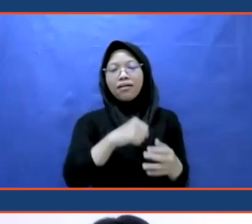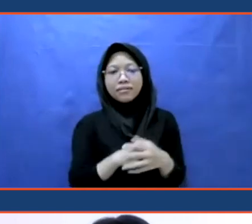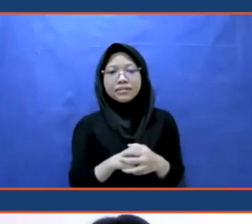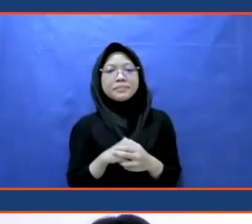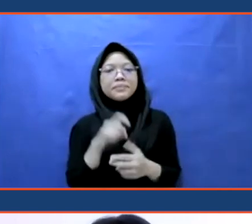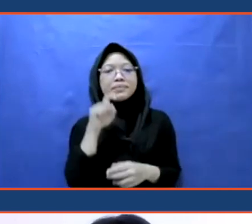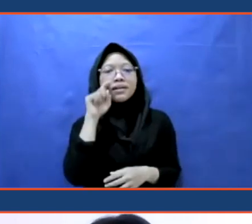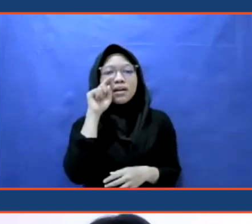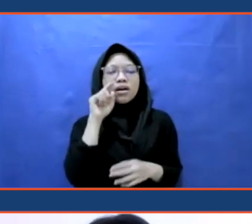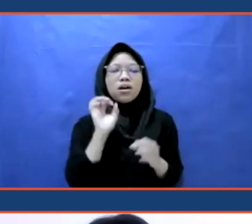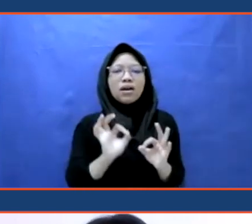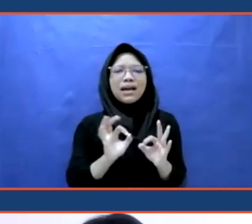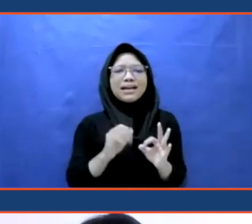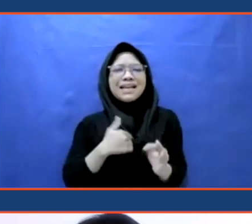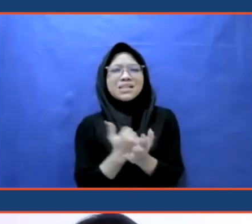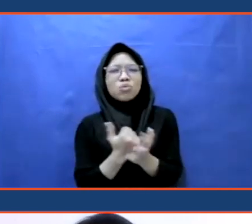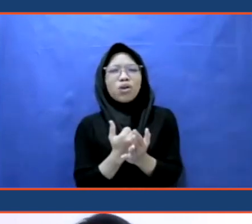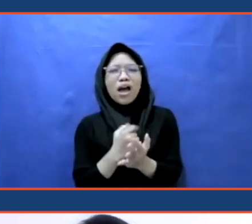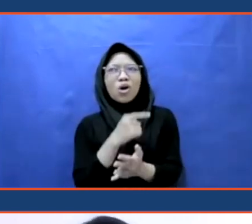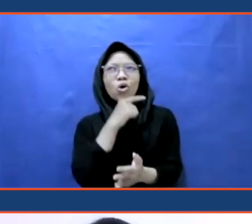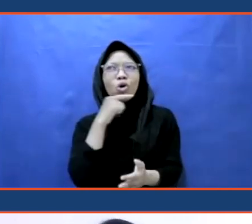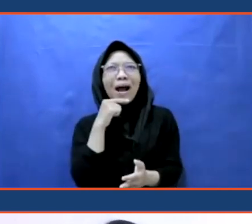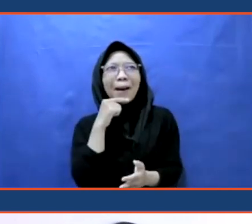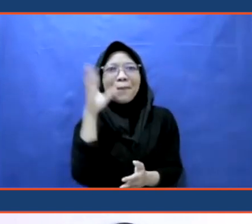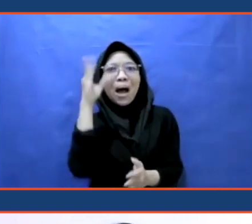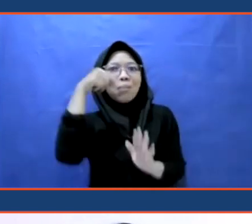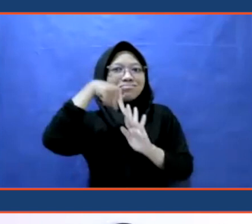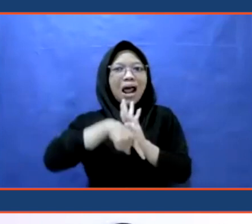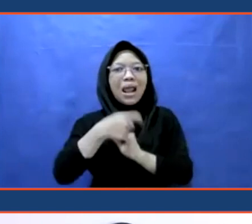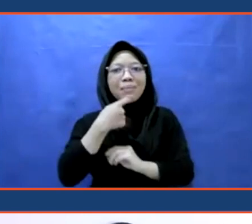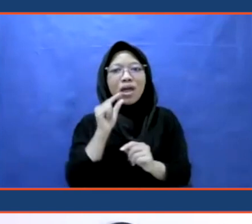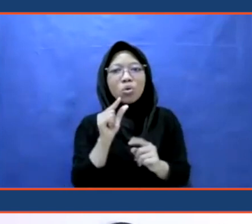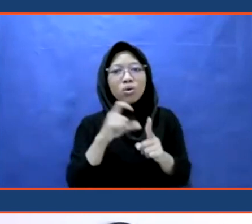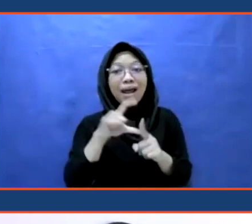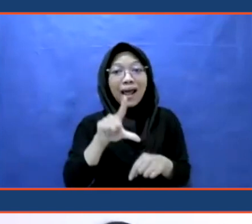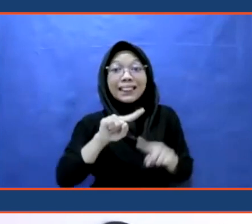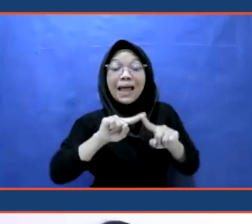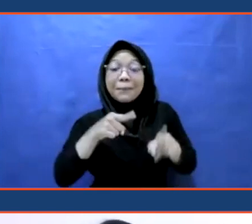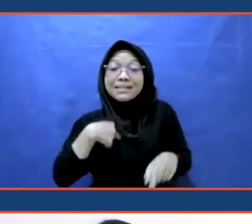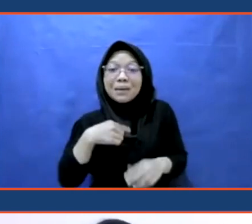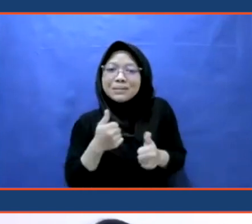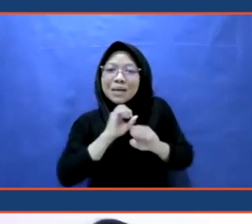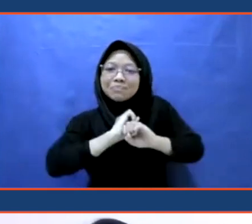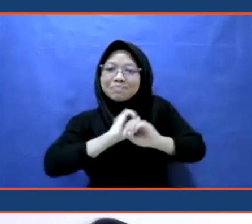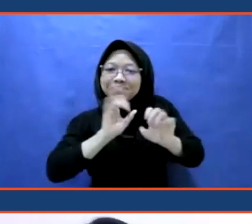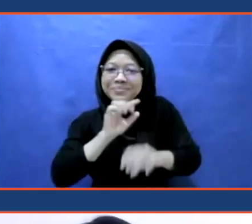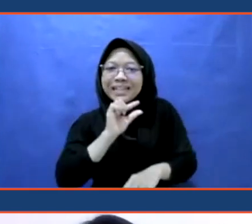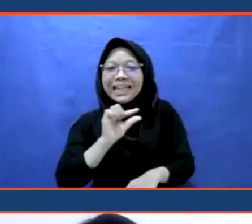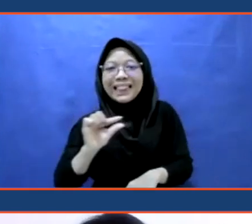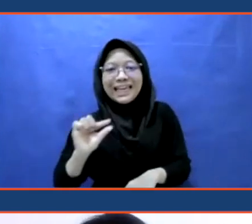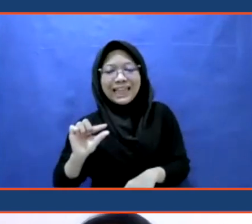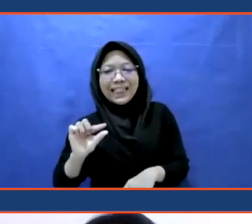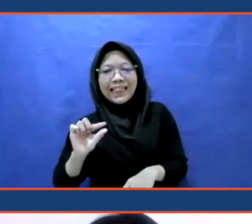itu tentang Yudi El atau universal design learning itu terkait banyak pilihan yang bisa